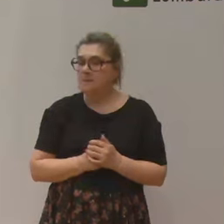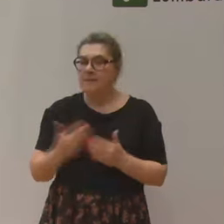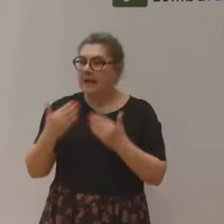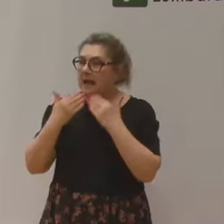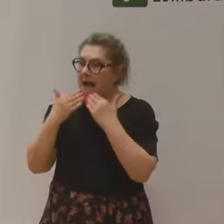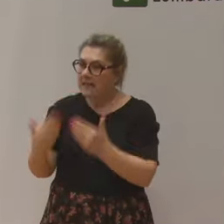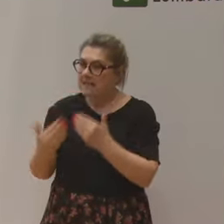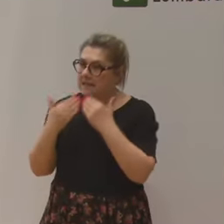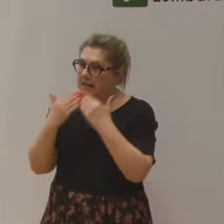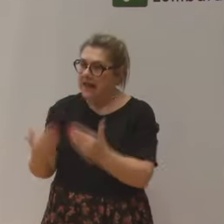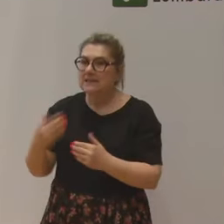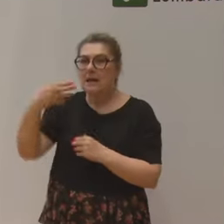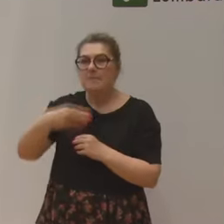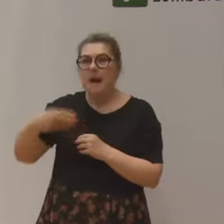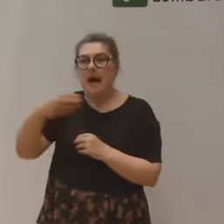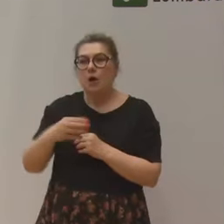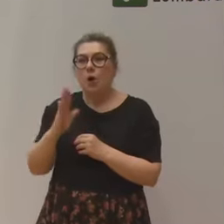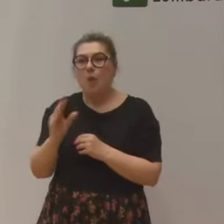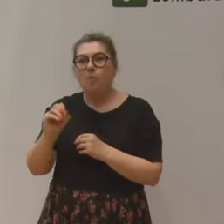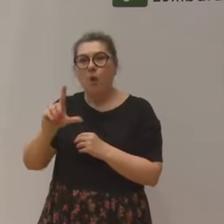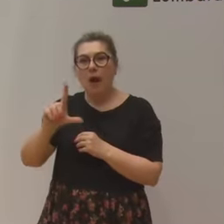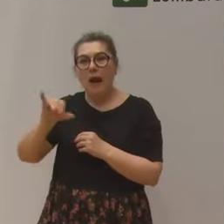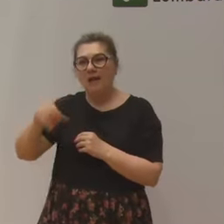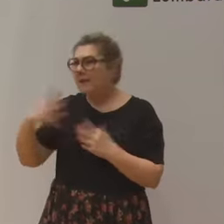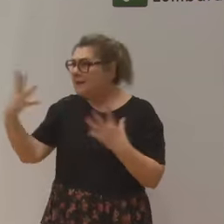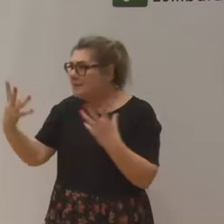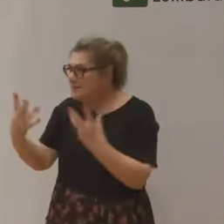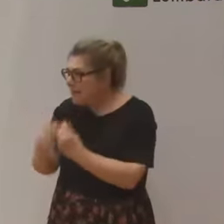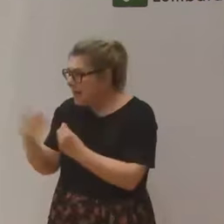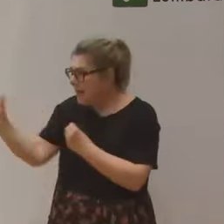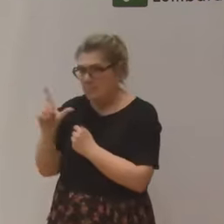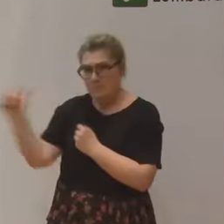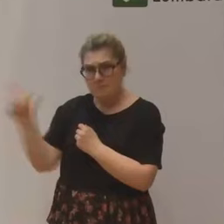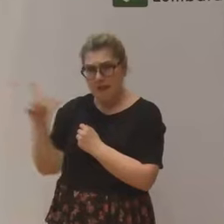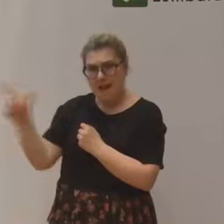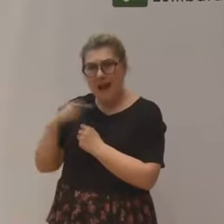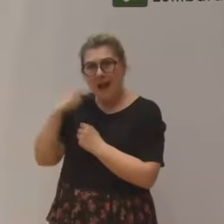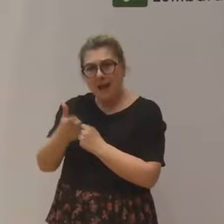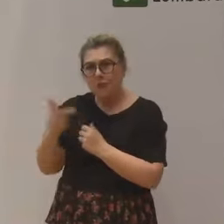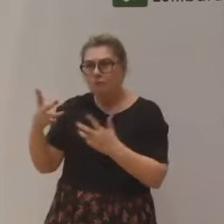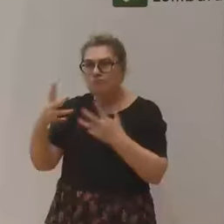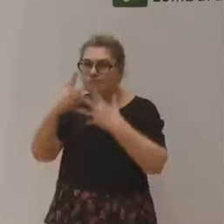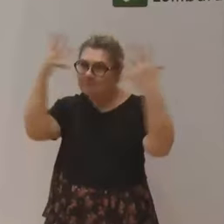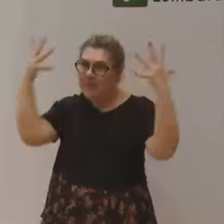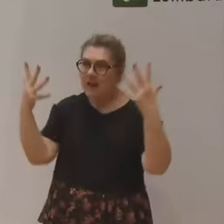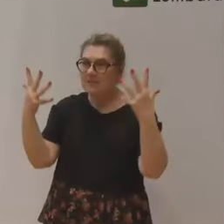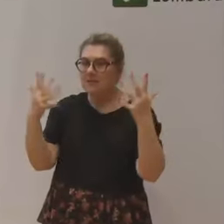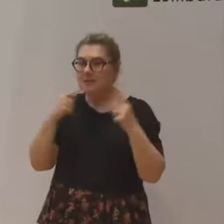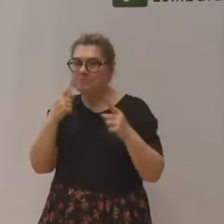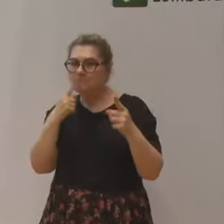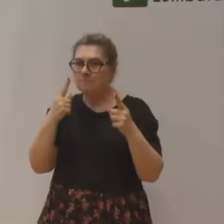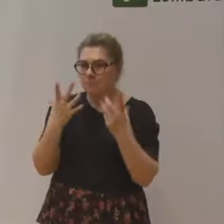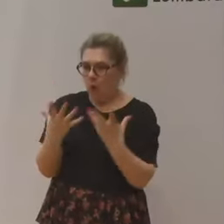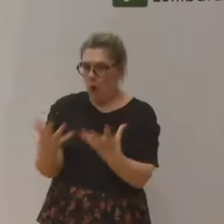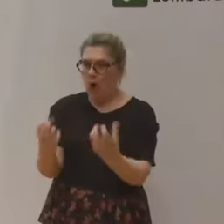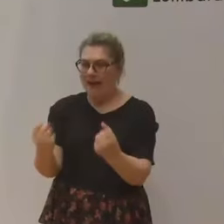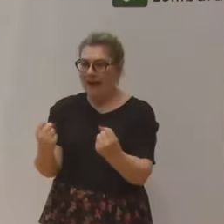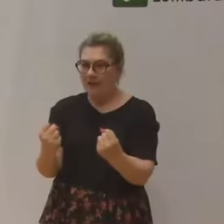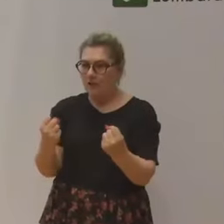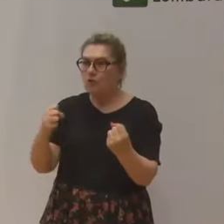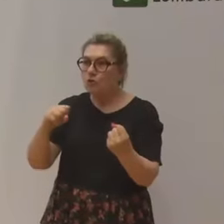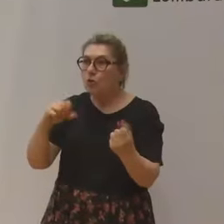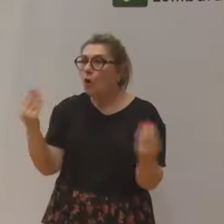Grazie, grazie Marco Bollani. Insieme ci avete dato anche un quadro, insomma, veramente più concreto, no? Di come